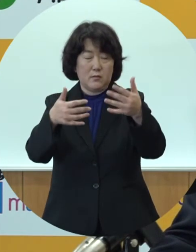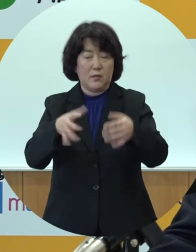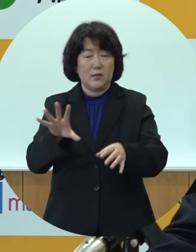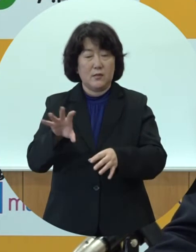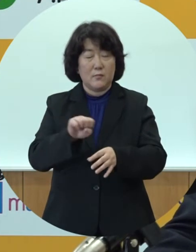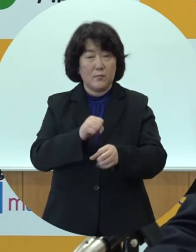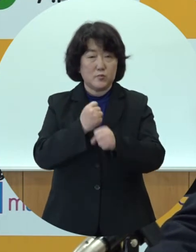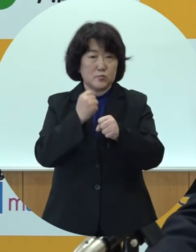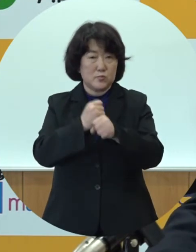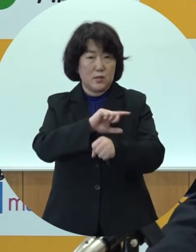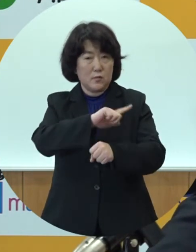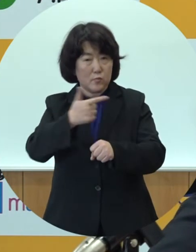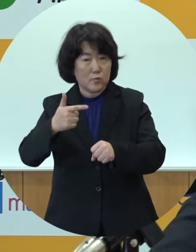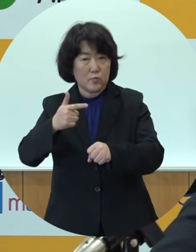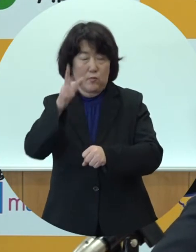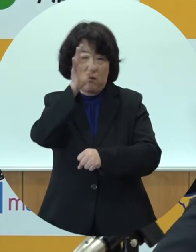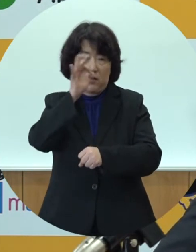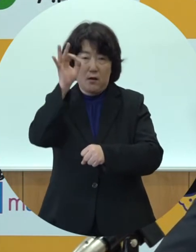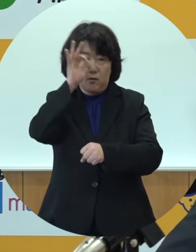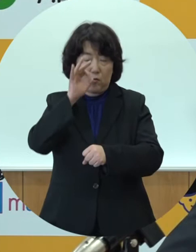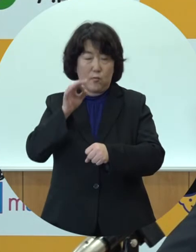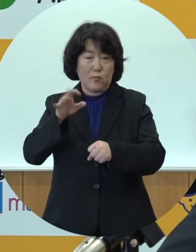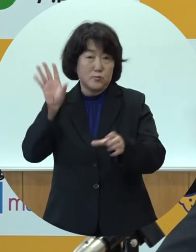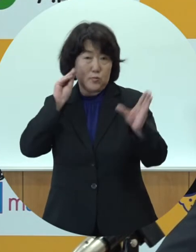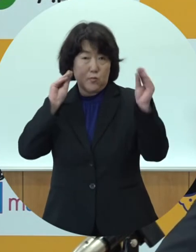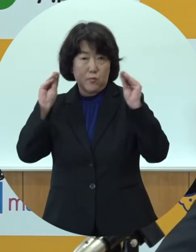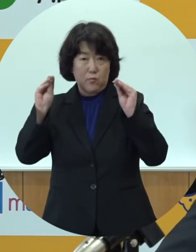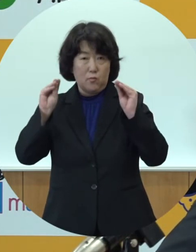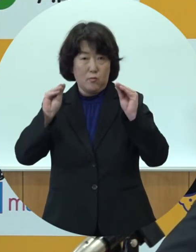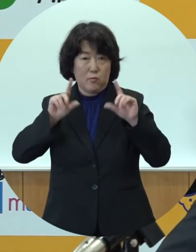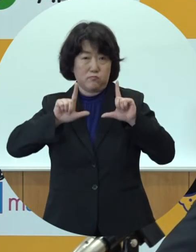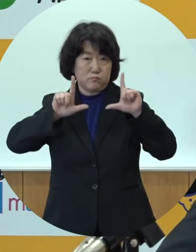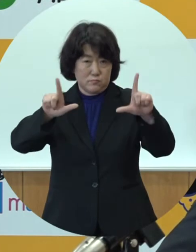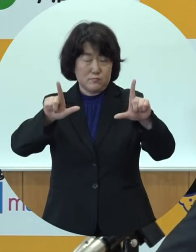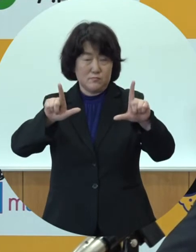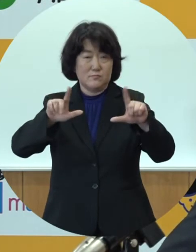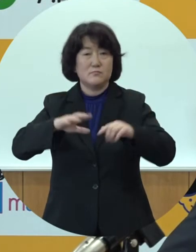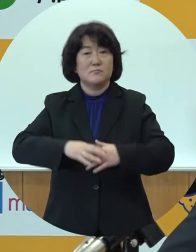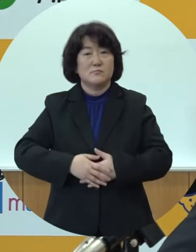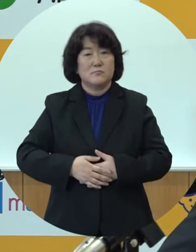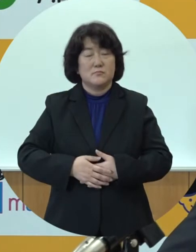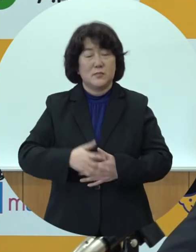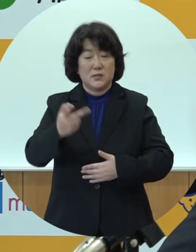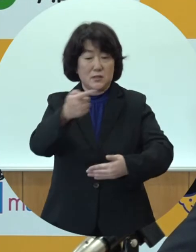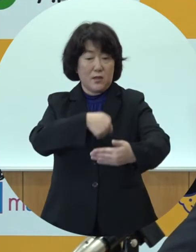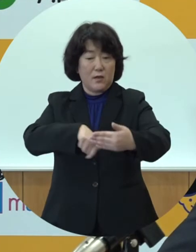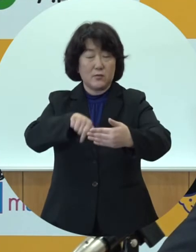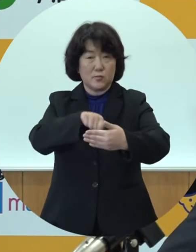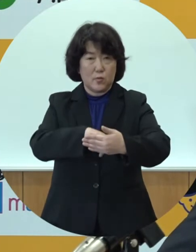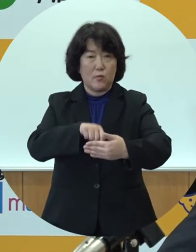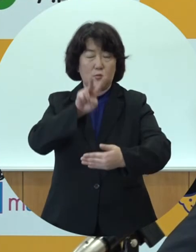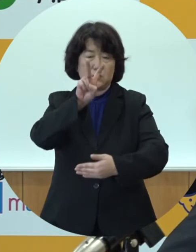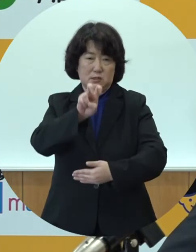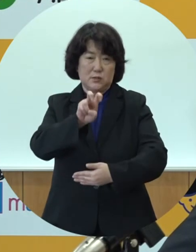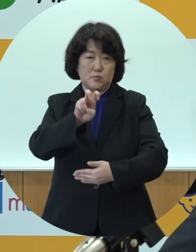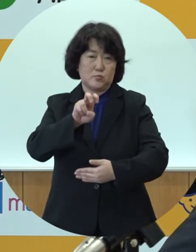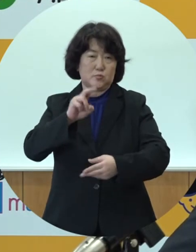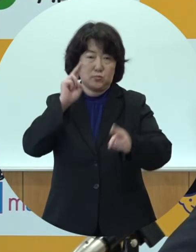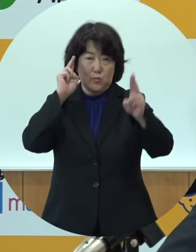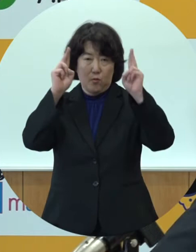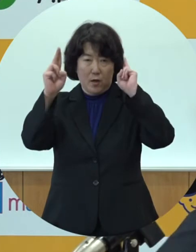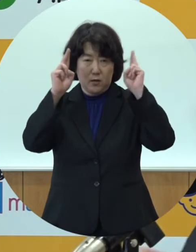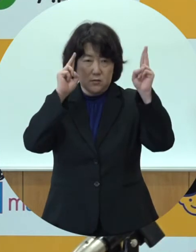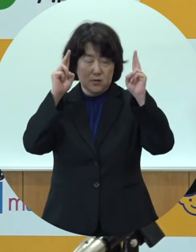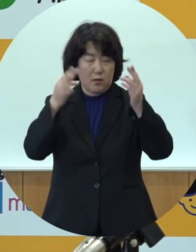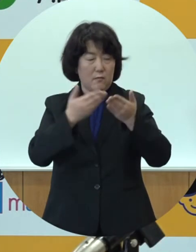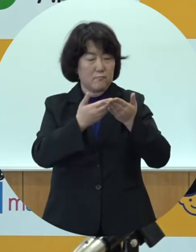や観光サービスなどの情報発信を行うものでありまして、市内の20の事業所